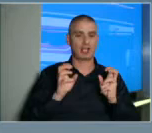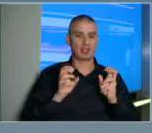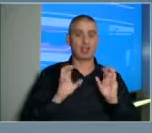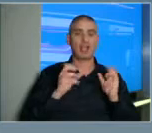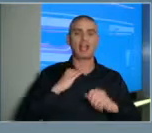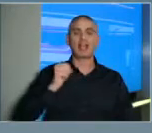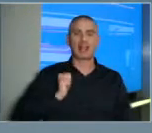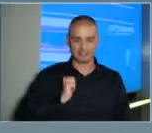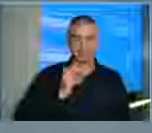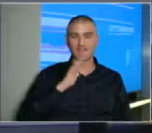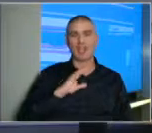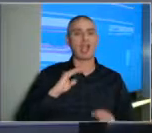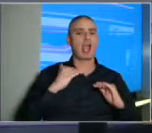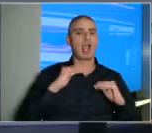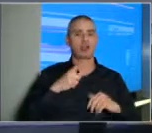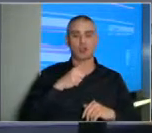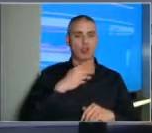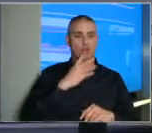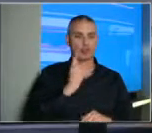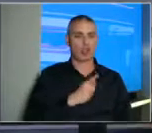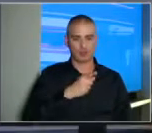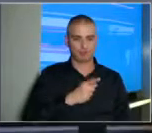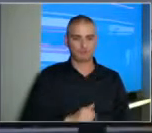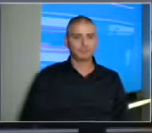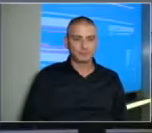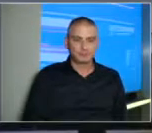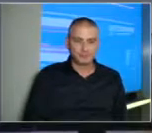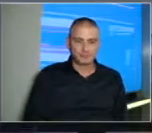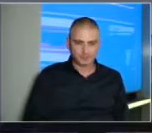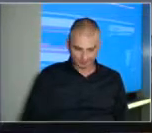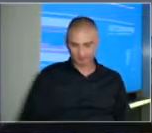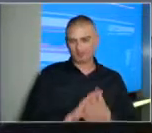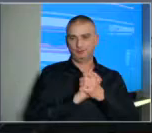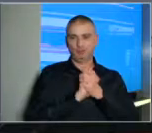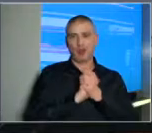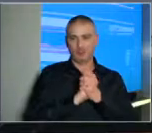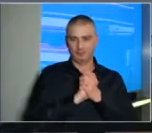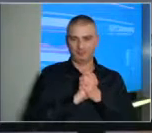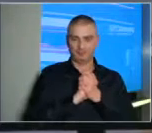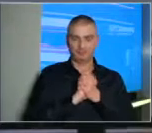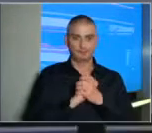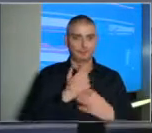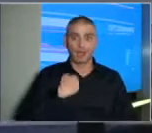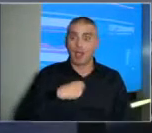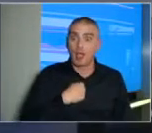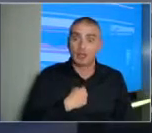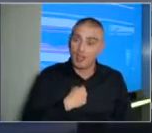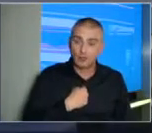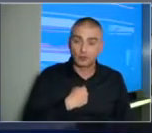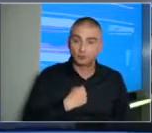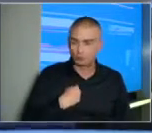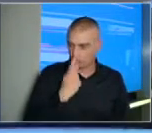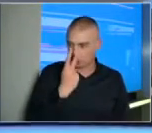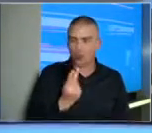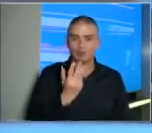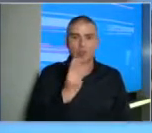גלי ישראל ורדיו דרום, נועם פתחי, שלום. שלום, שלום. אנחנו רואים